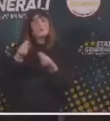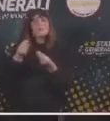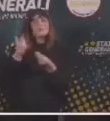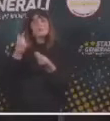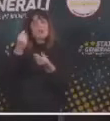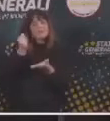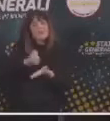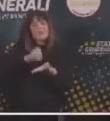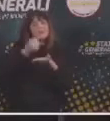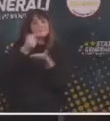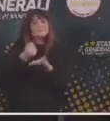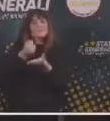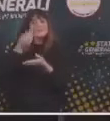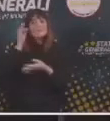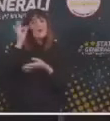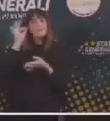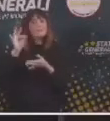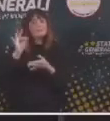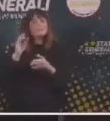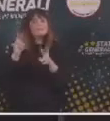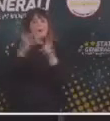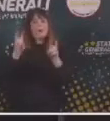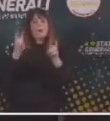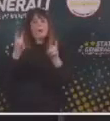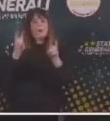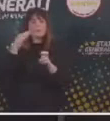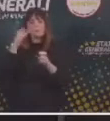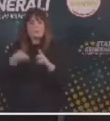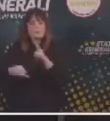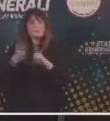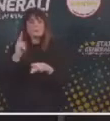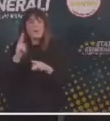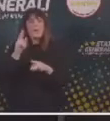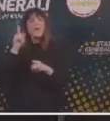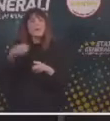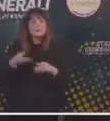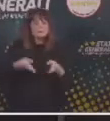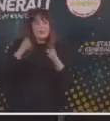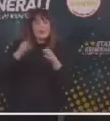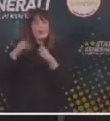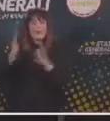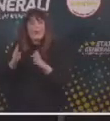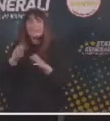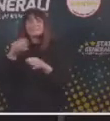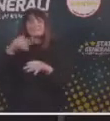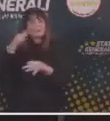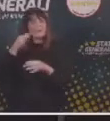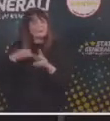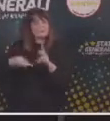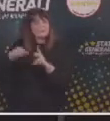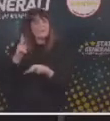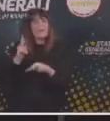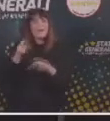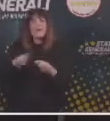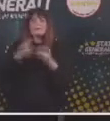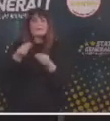riqualificazione energetica degli immobili esistenti delle case dei singoli cittadini e migliora la qualità di vita